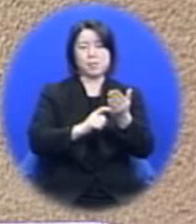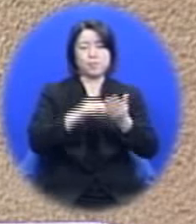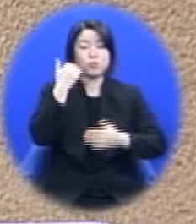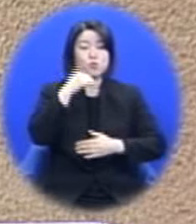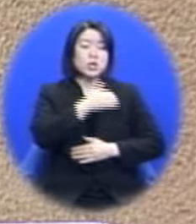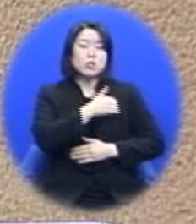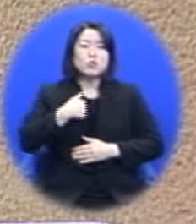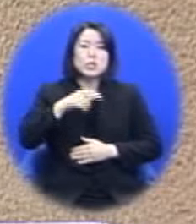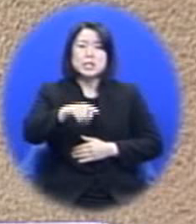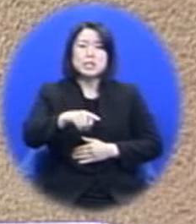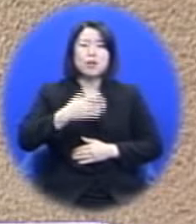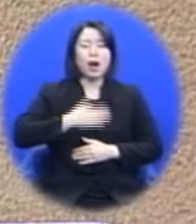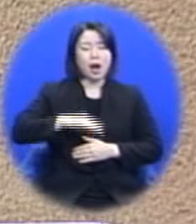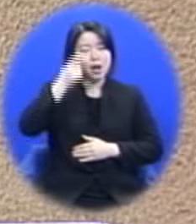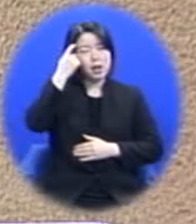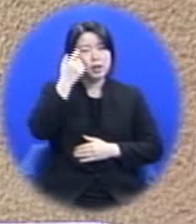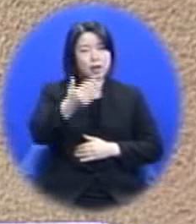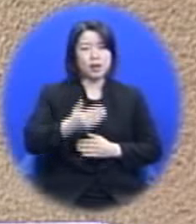알리오마는.